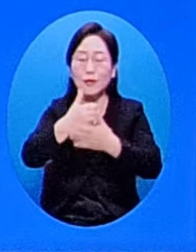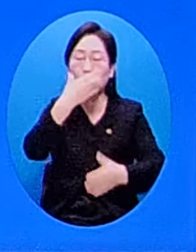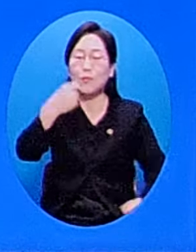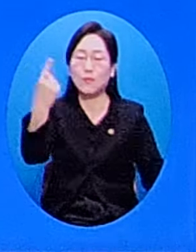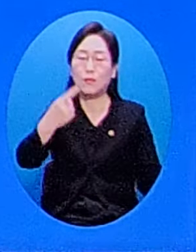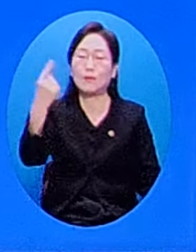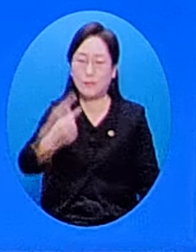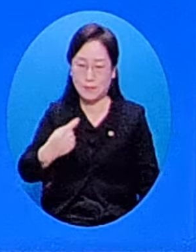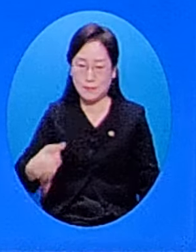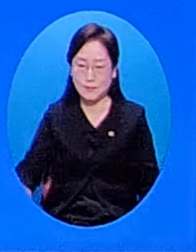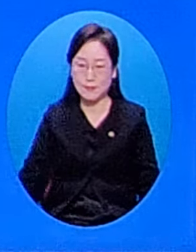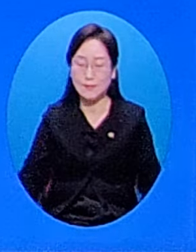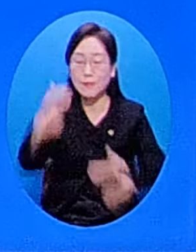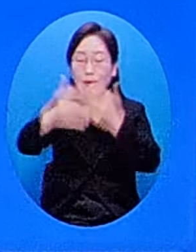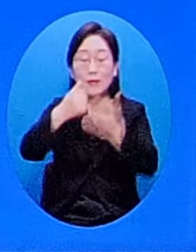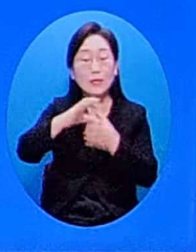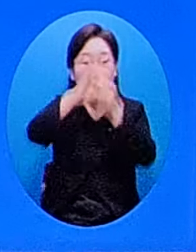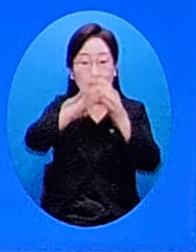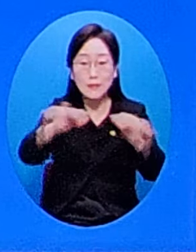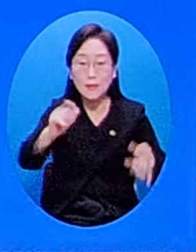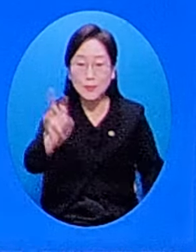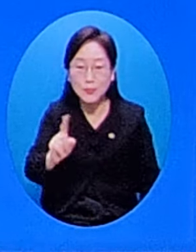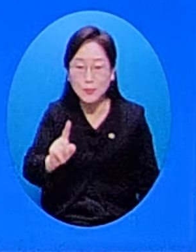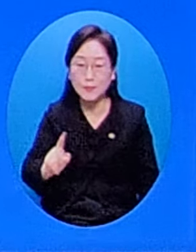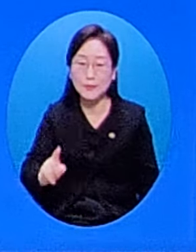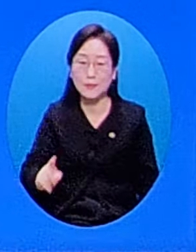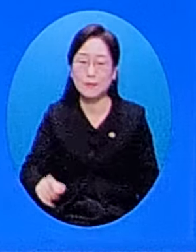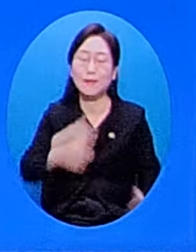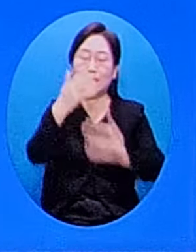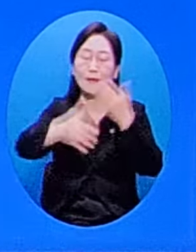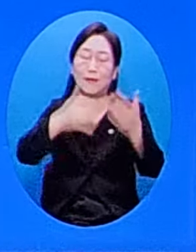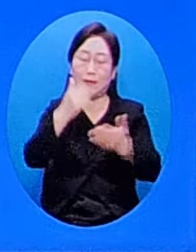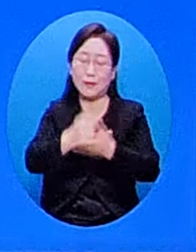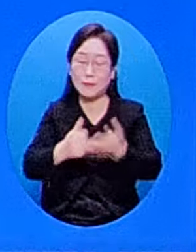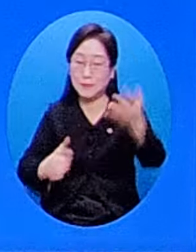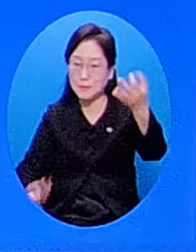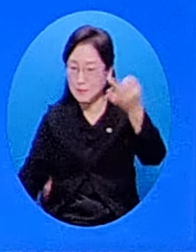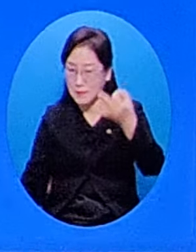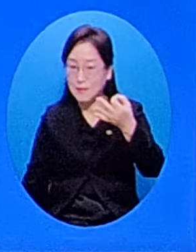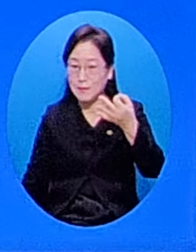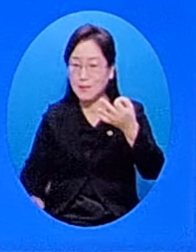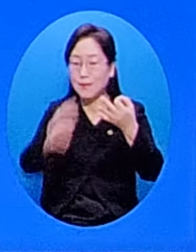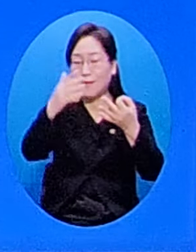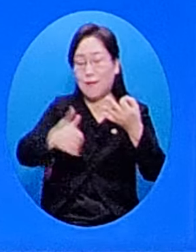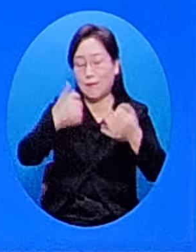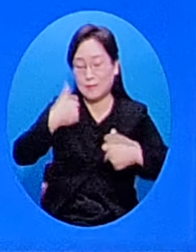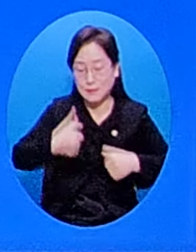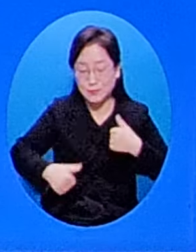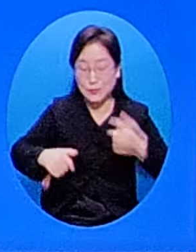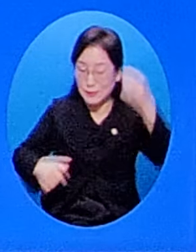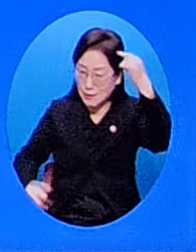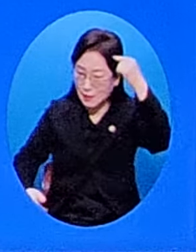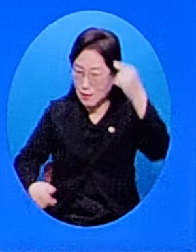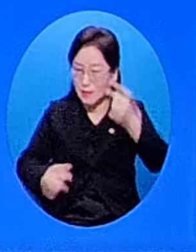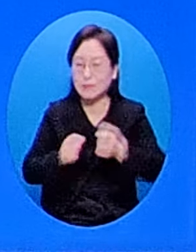것입니다. 하나님의 사람들은 언제나 하나님 앞에서 하나님이 기뻐하시는 생각을 해야